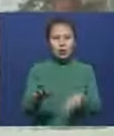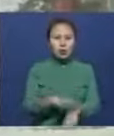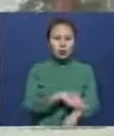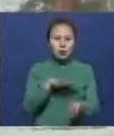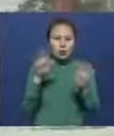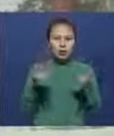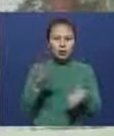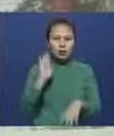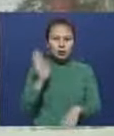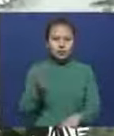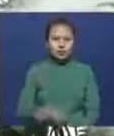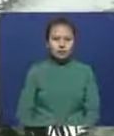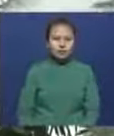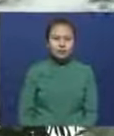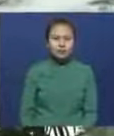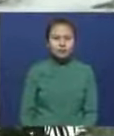ауа райын болжаушы мамандар.